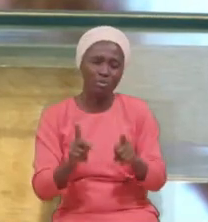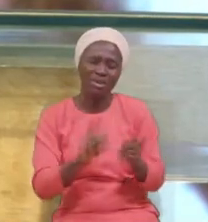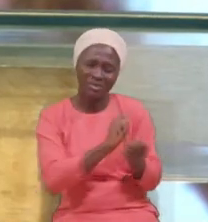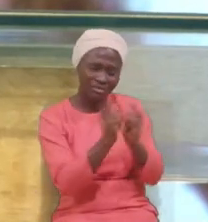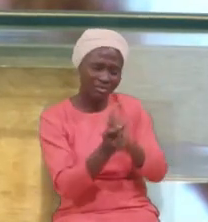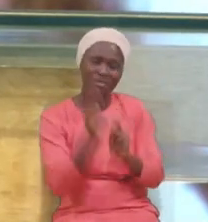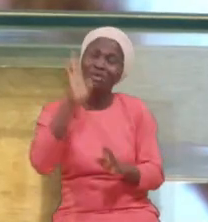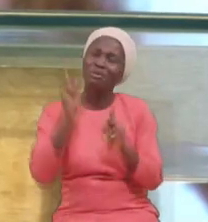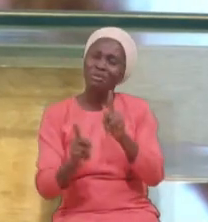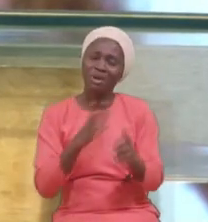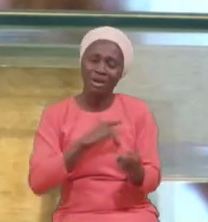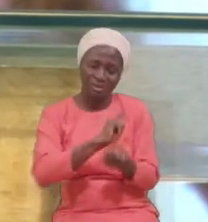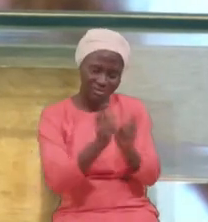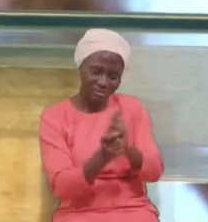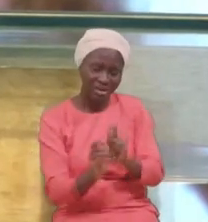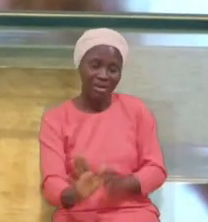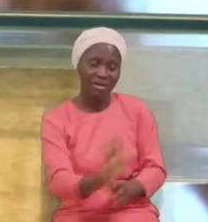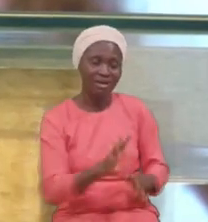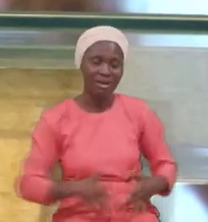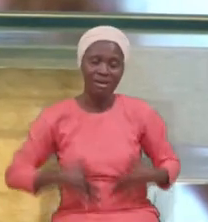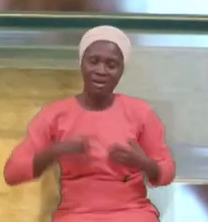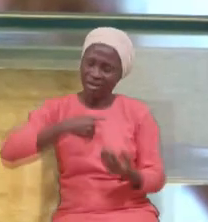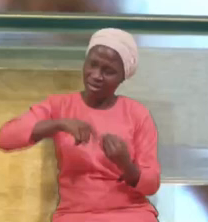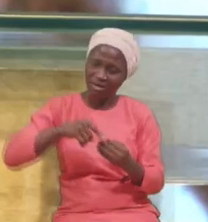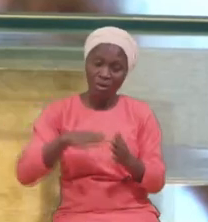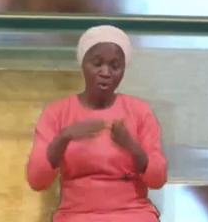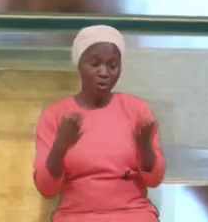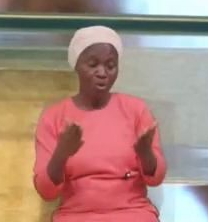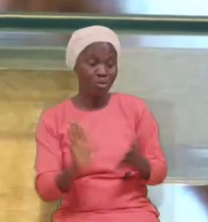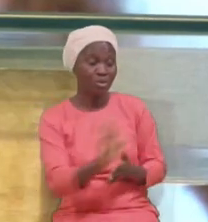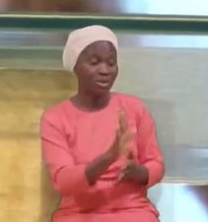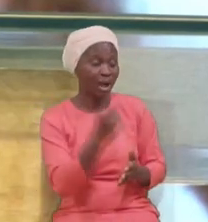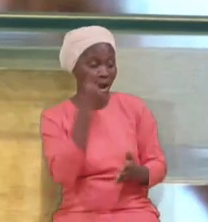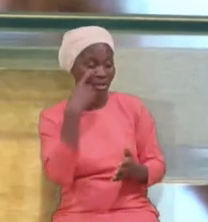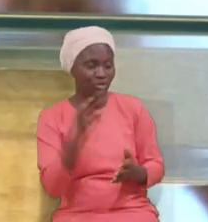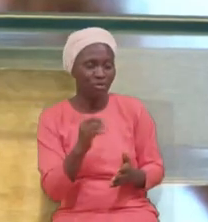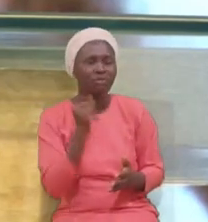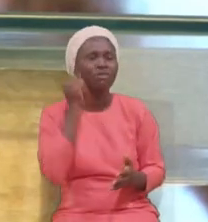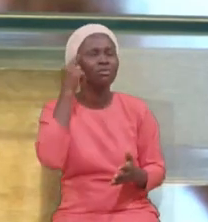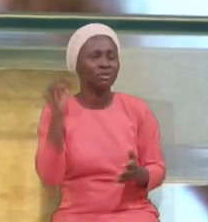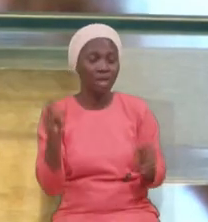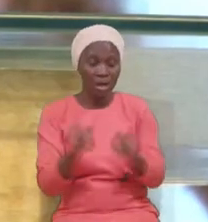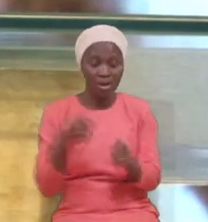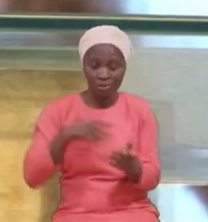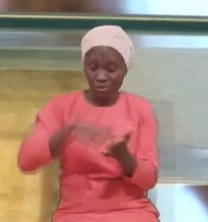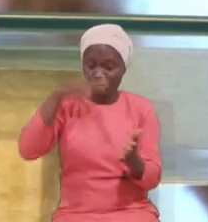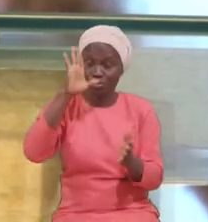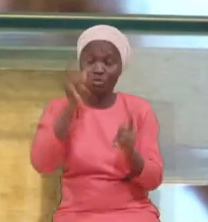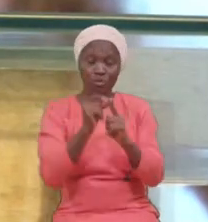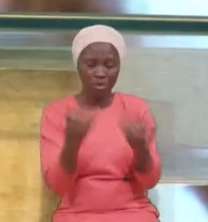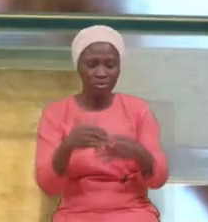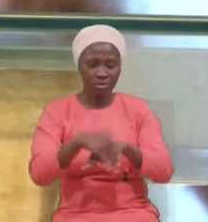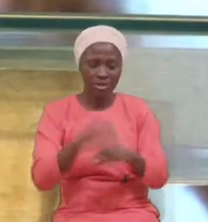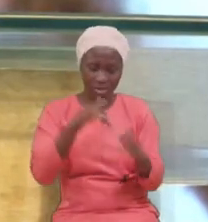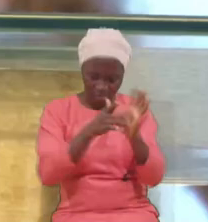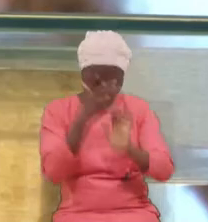peuple. Transforme ton peuple. Change leur vie. Ouvre nos yeux de compréhension comme nous